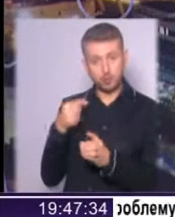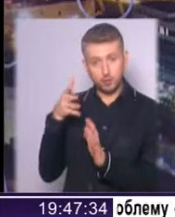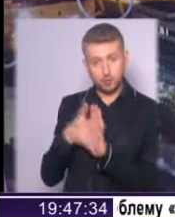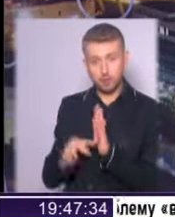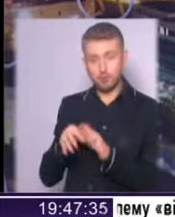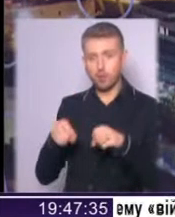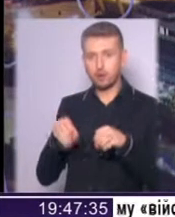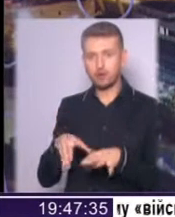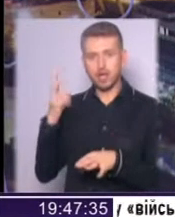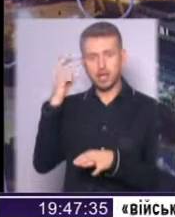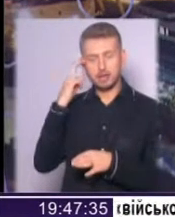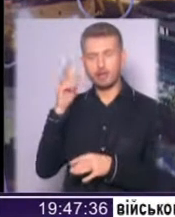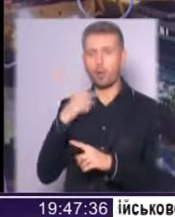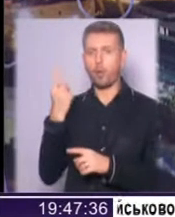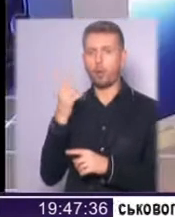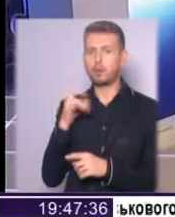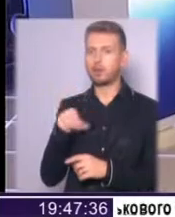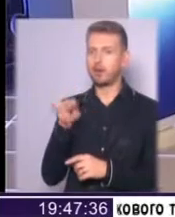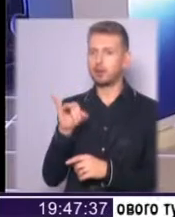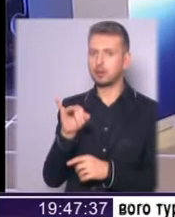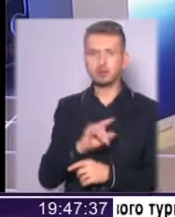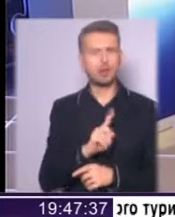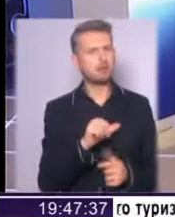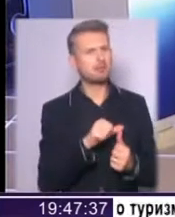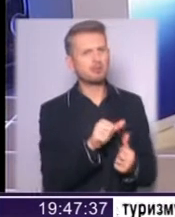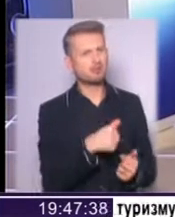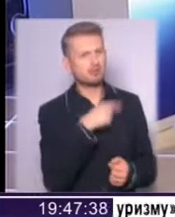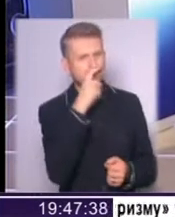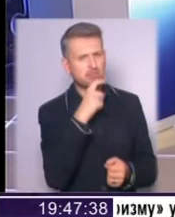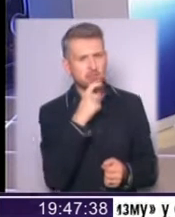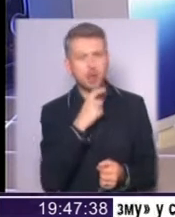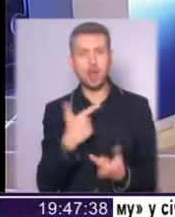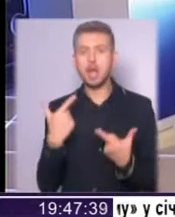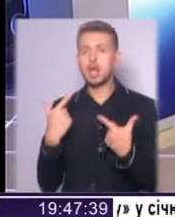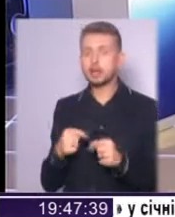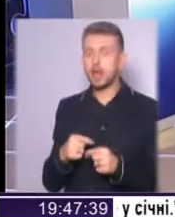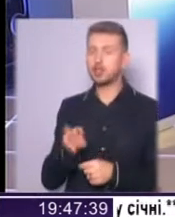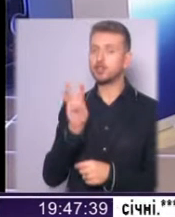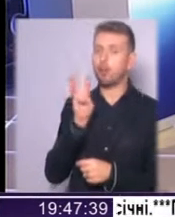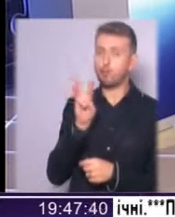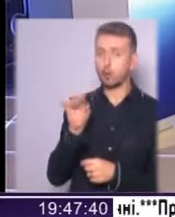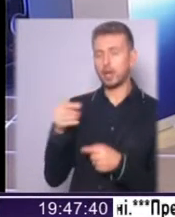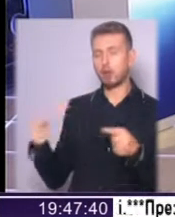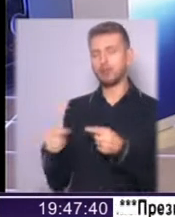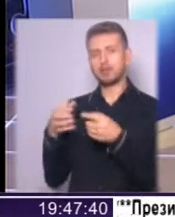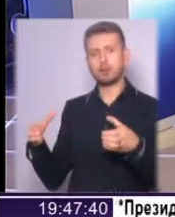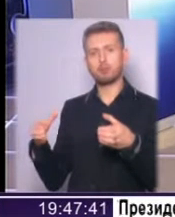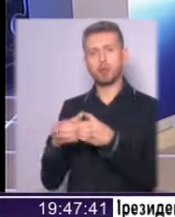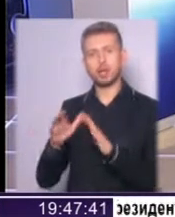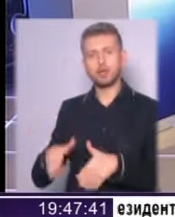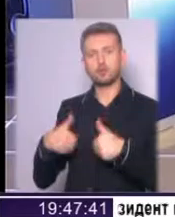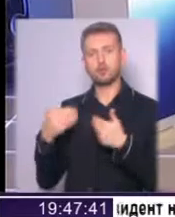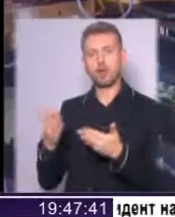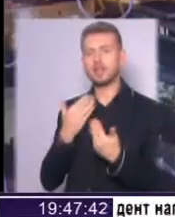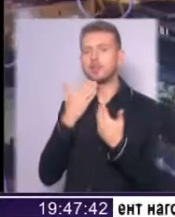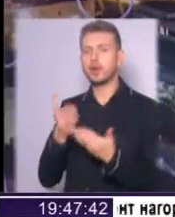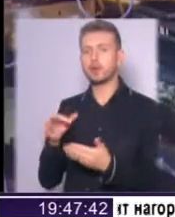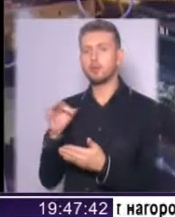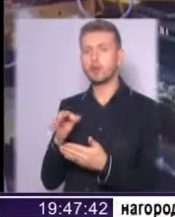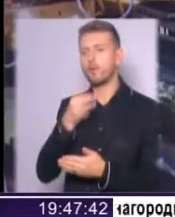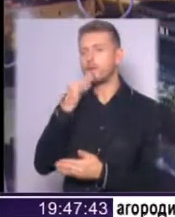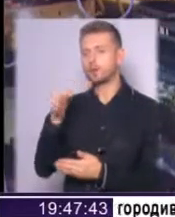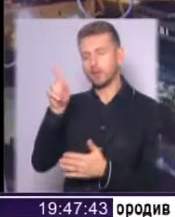що настільки вас не влаштовує прем'єр, ну, як і всю Україну, власне кажучи, що ви навіть готові об'єднуватися з